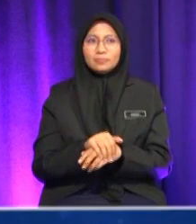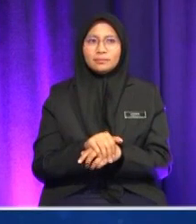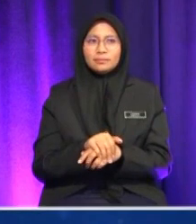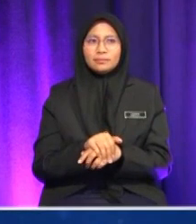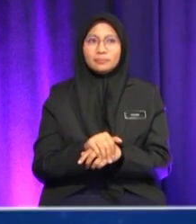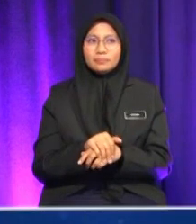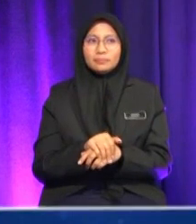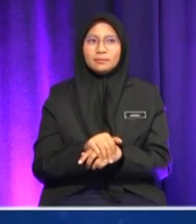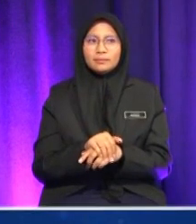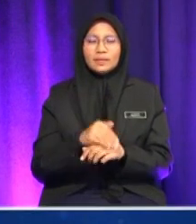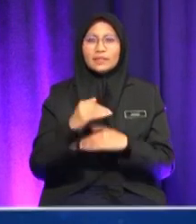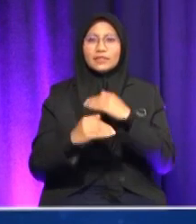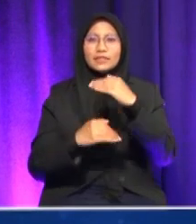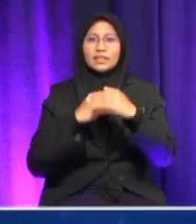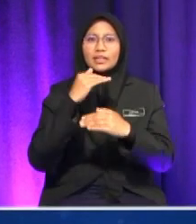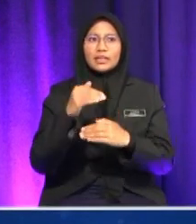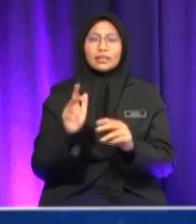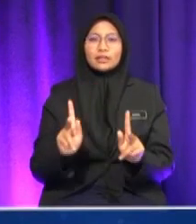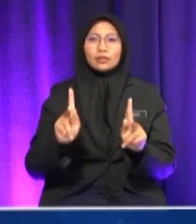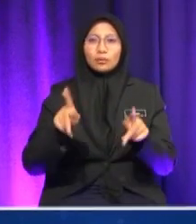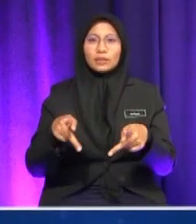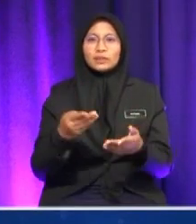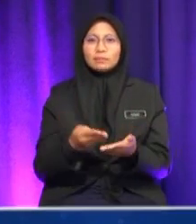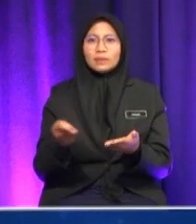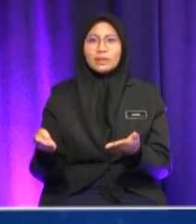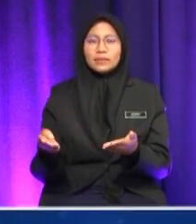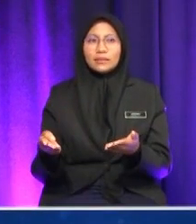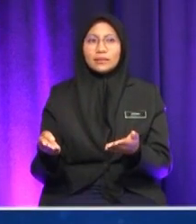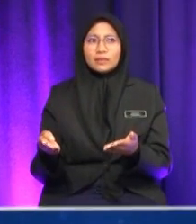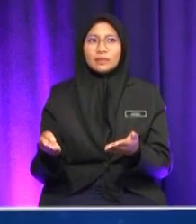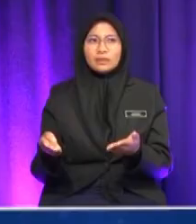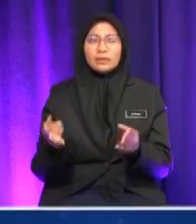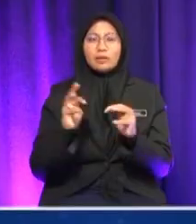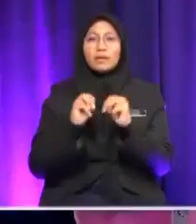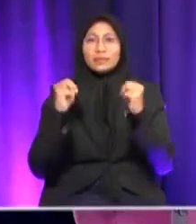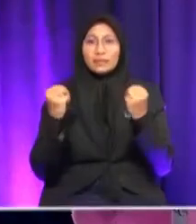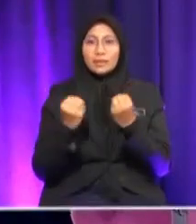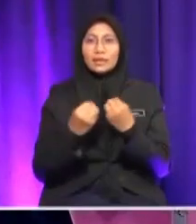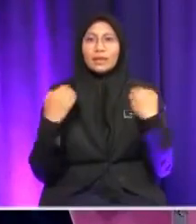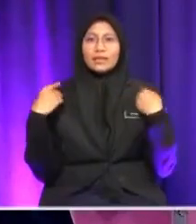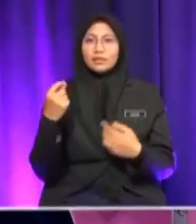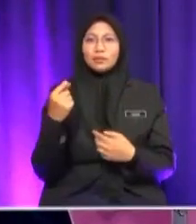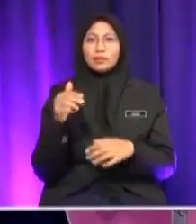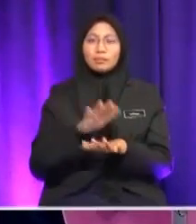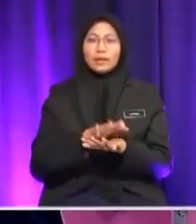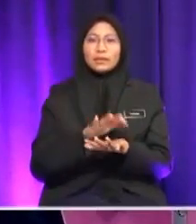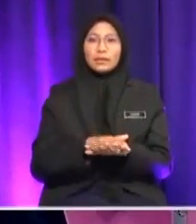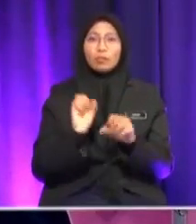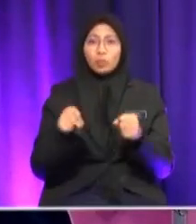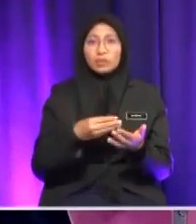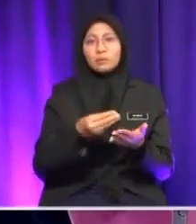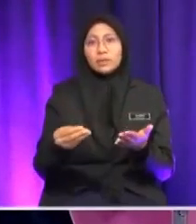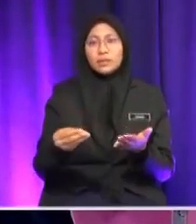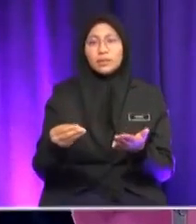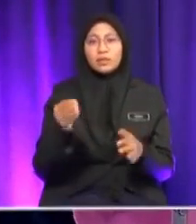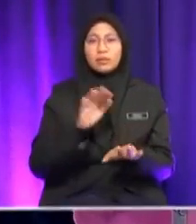pula, meningkatkan kuasa beli yang tidak sewajarnya. Again, masyarakat yang ada duit yang banyak, mereka akan membeli banyak. Masyarakat